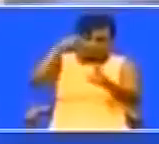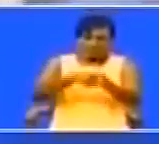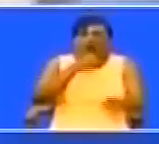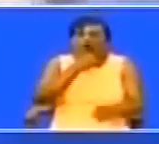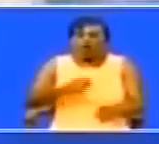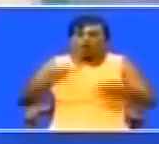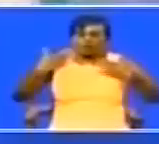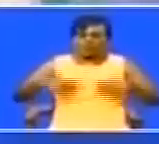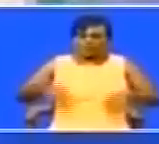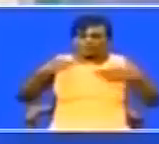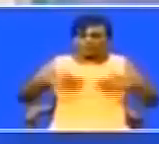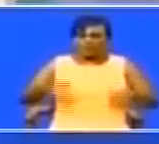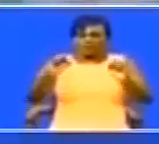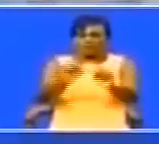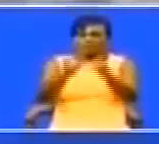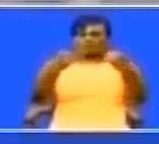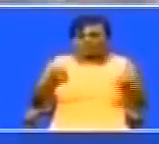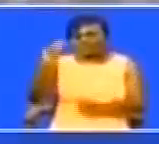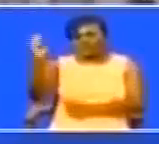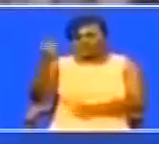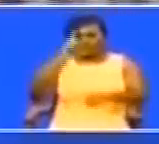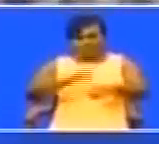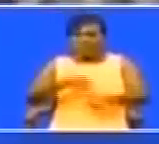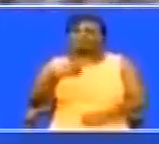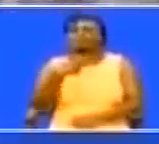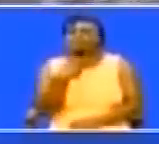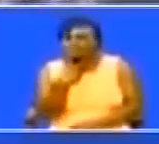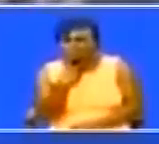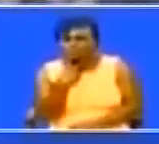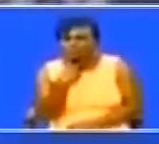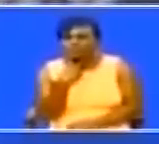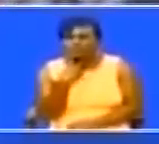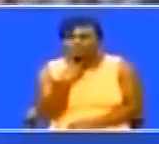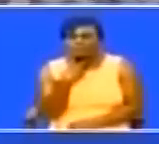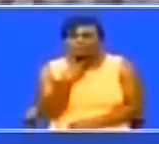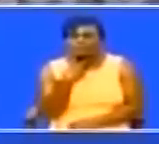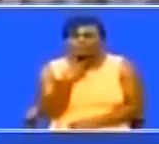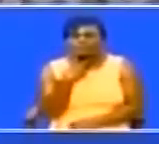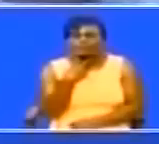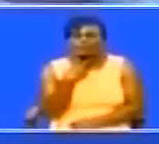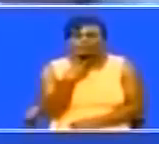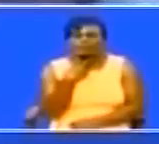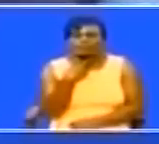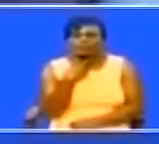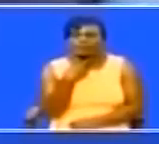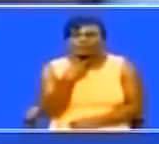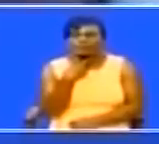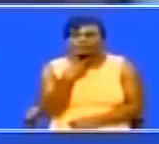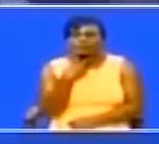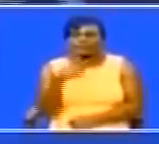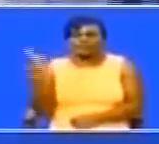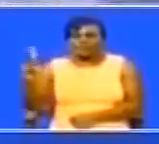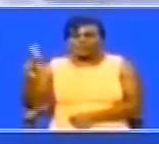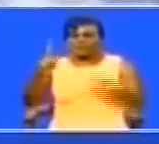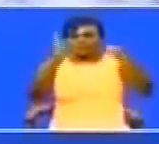wakongwe waliotafutia Kenya nuru ya uhuru wakati wa koloni walikuwa wamekita kambi katika himaya ya Kenya. The Kapenguria